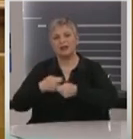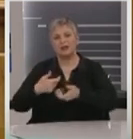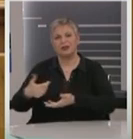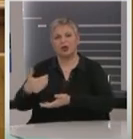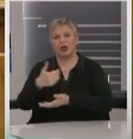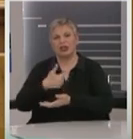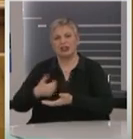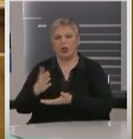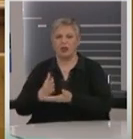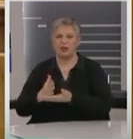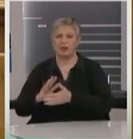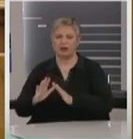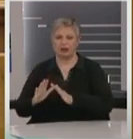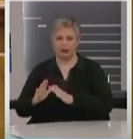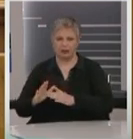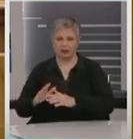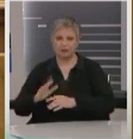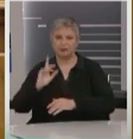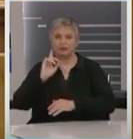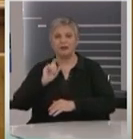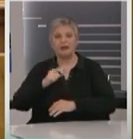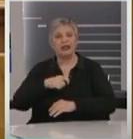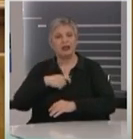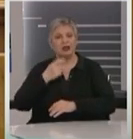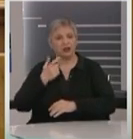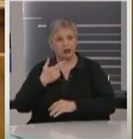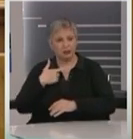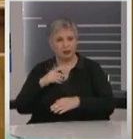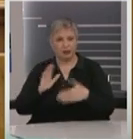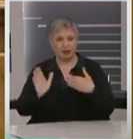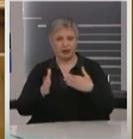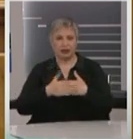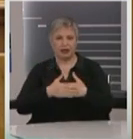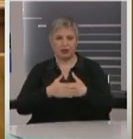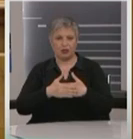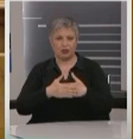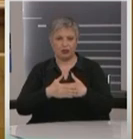επιχειρήσεων. Κυρίες και κύριοι συνάδελφοι, θα κλείσω τώρα.